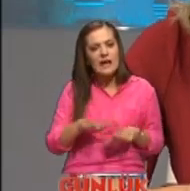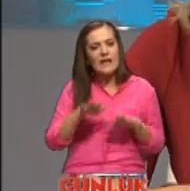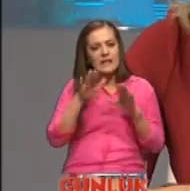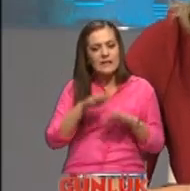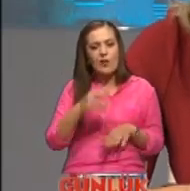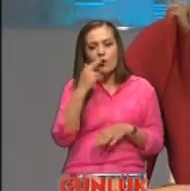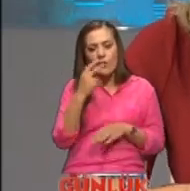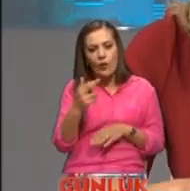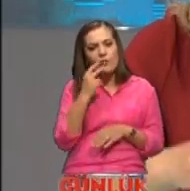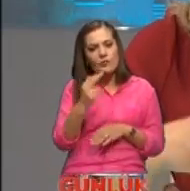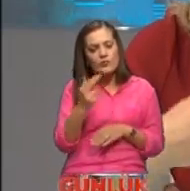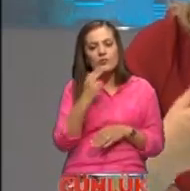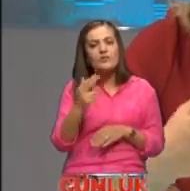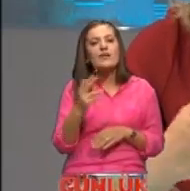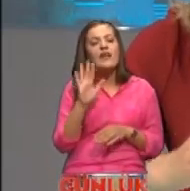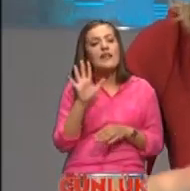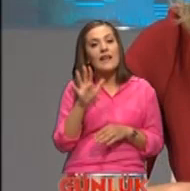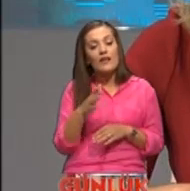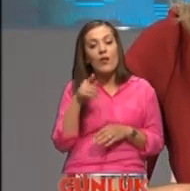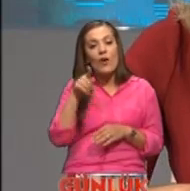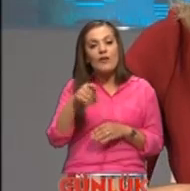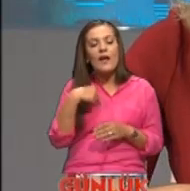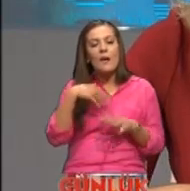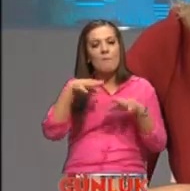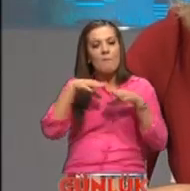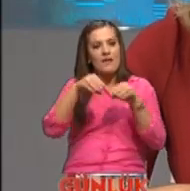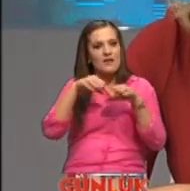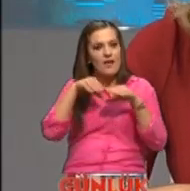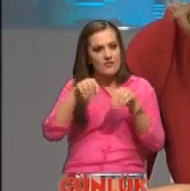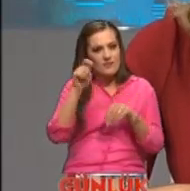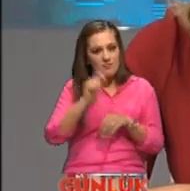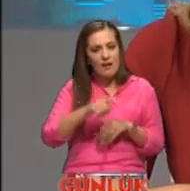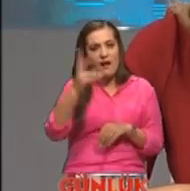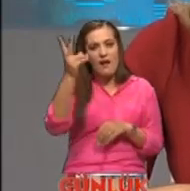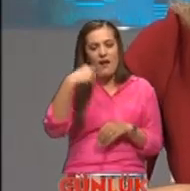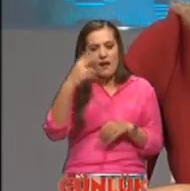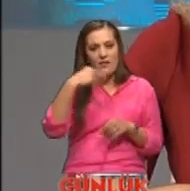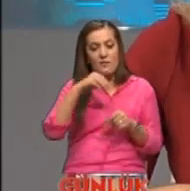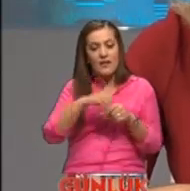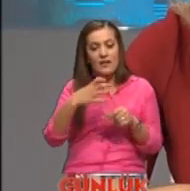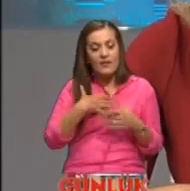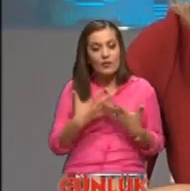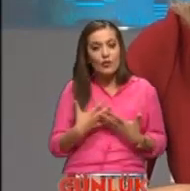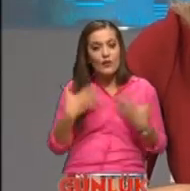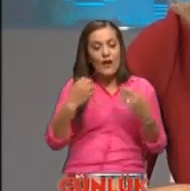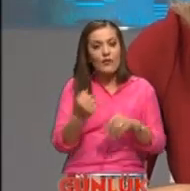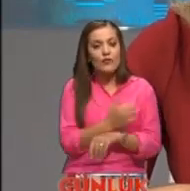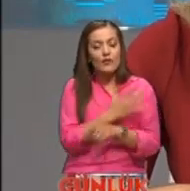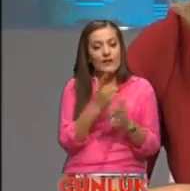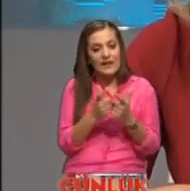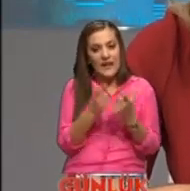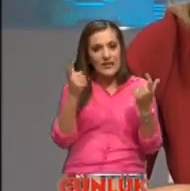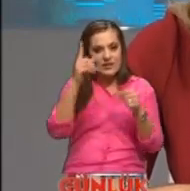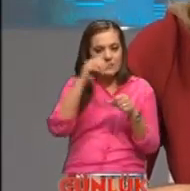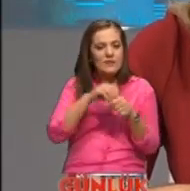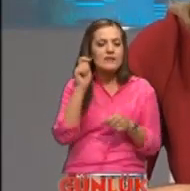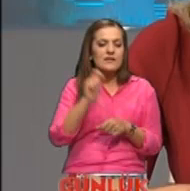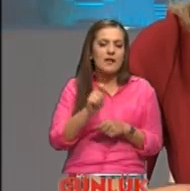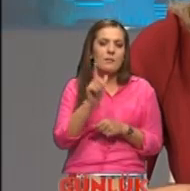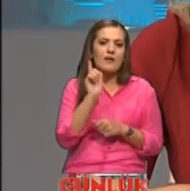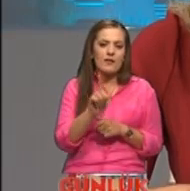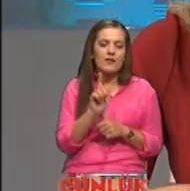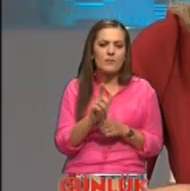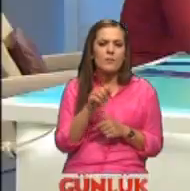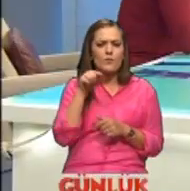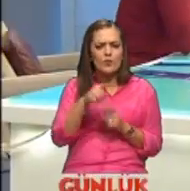sakin konuşarak ya da işte ona masaj yaparak ağlamasını, kendine güven duygusunun geliştirilmesini sağlamak